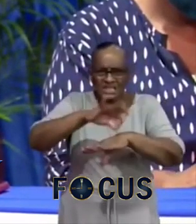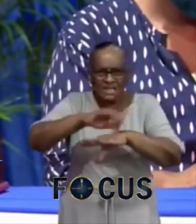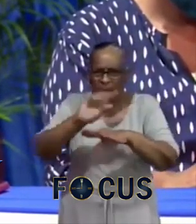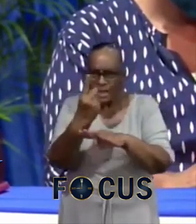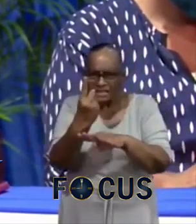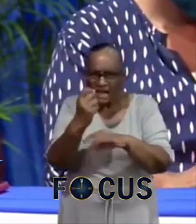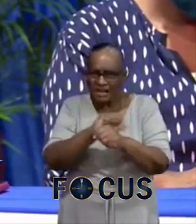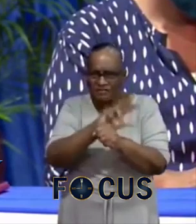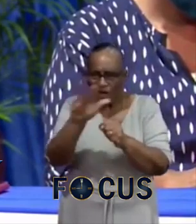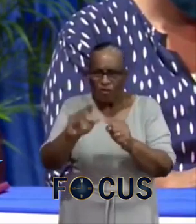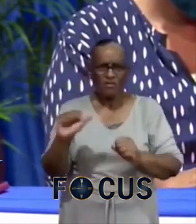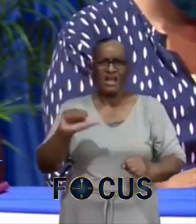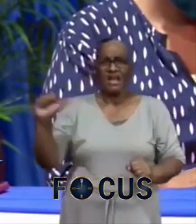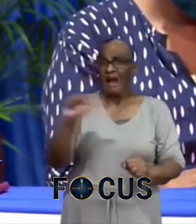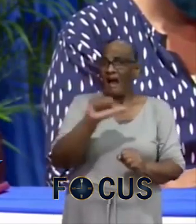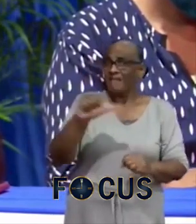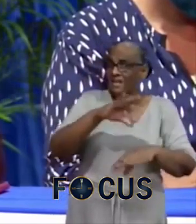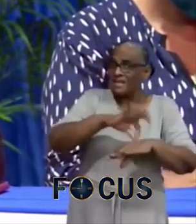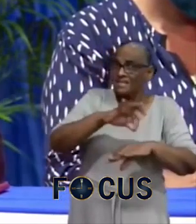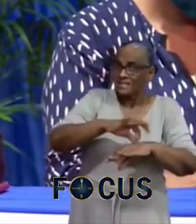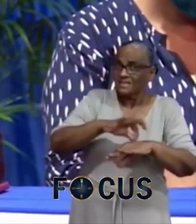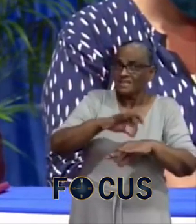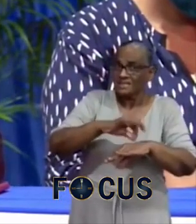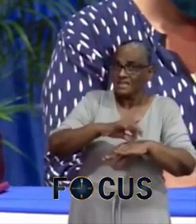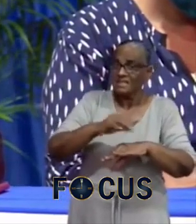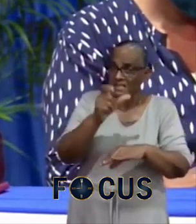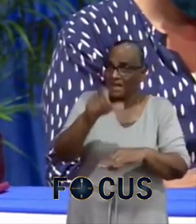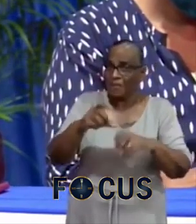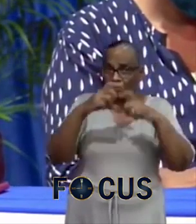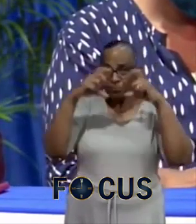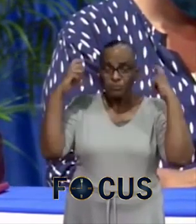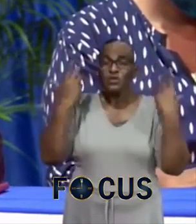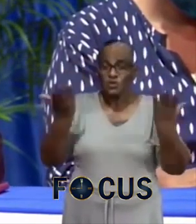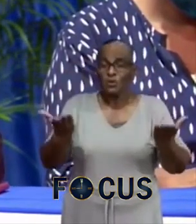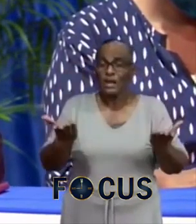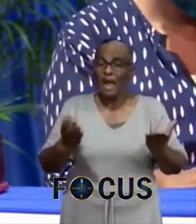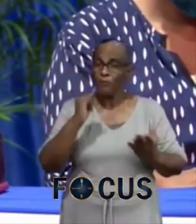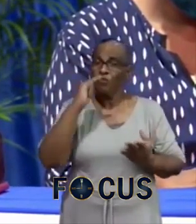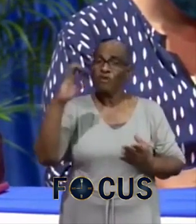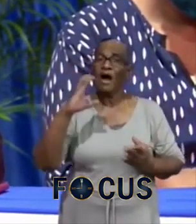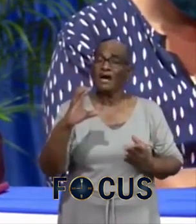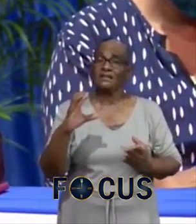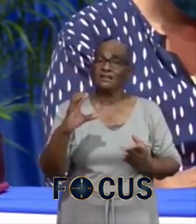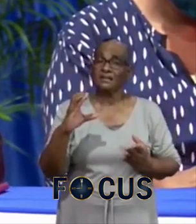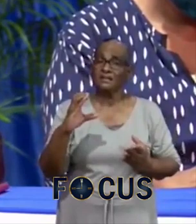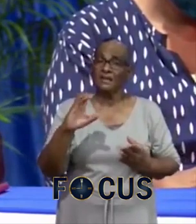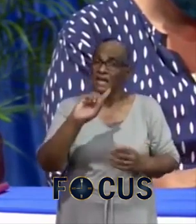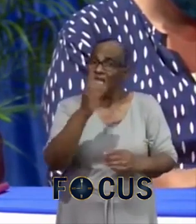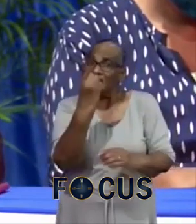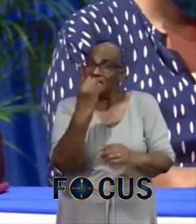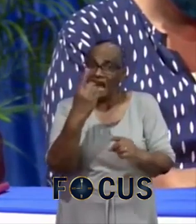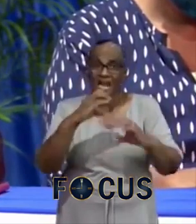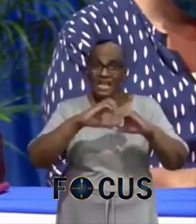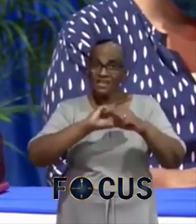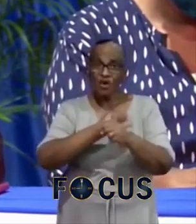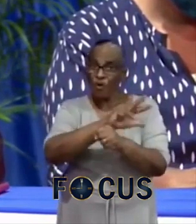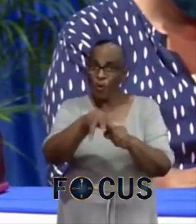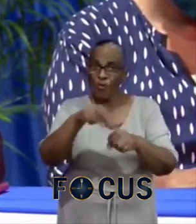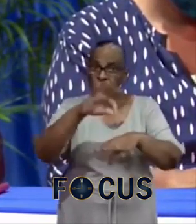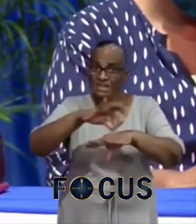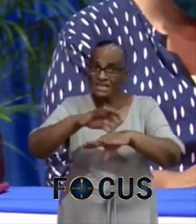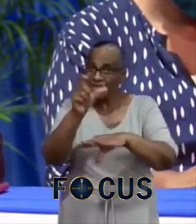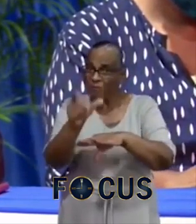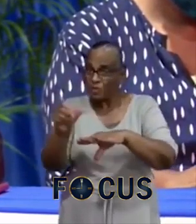ook andere patiënten nog gebruik moeten maken van de IC-diensten. De ziekenhuizen hebben onderling afspraken